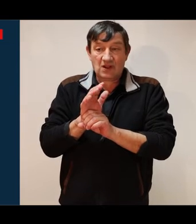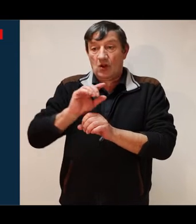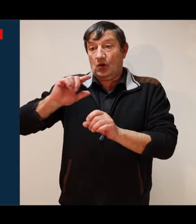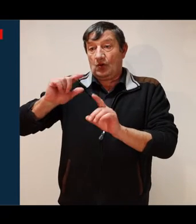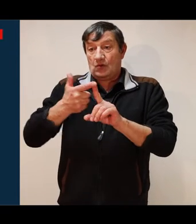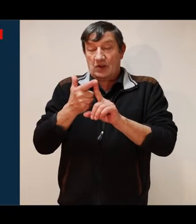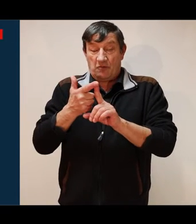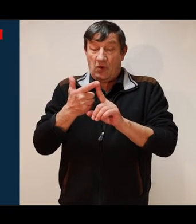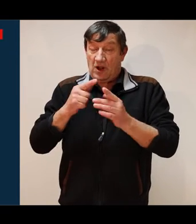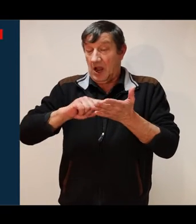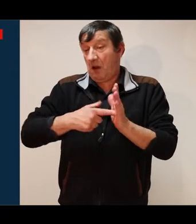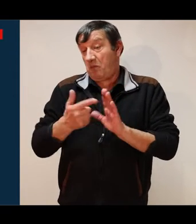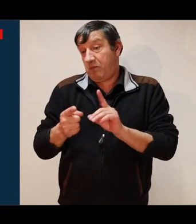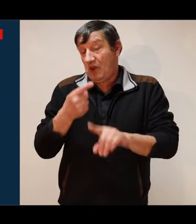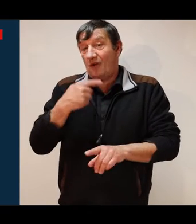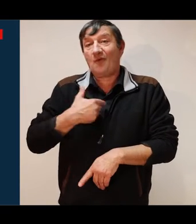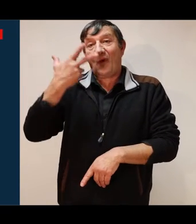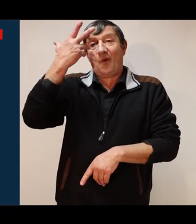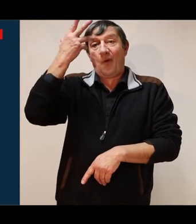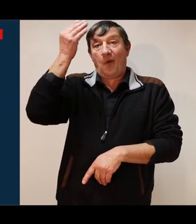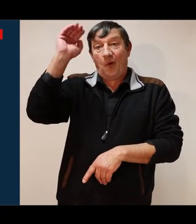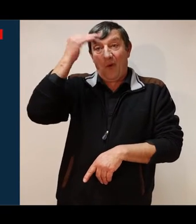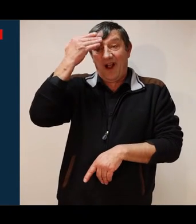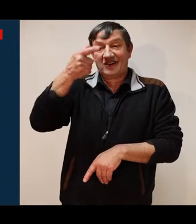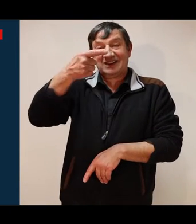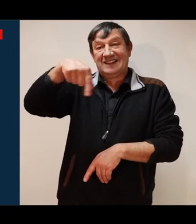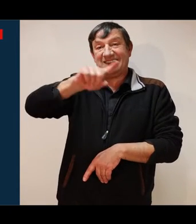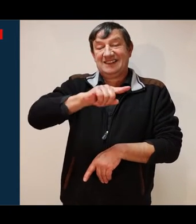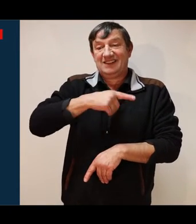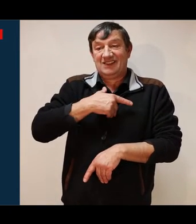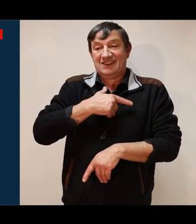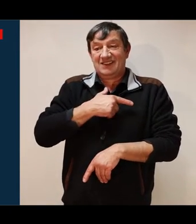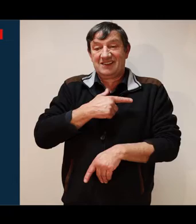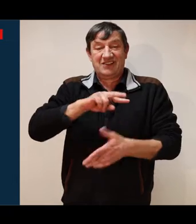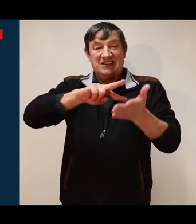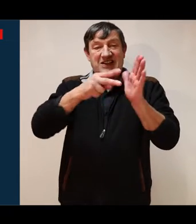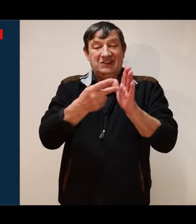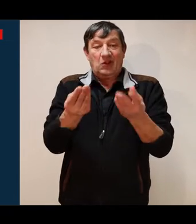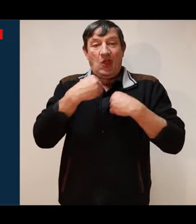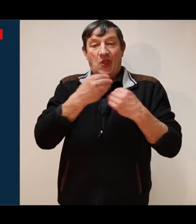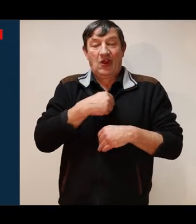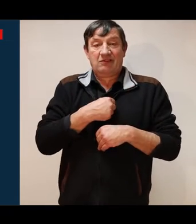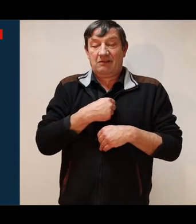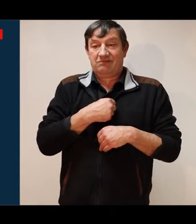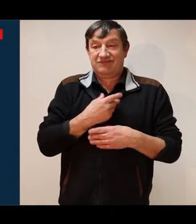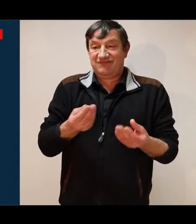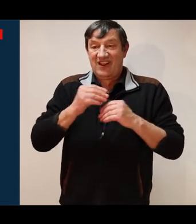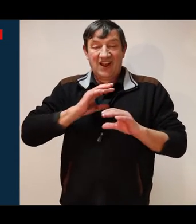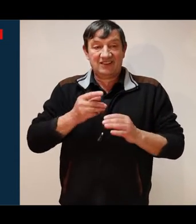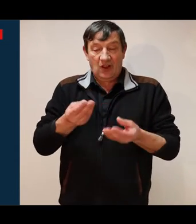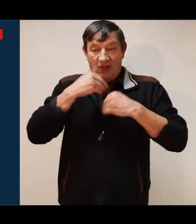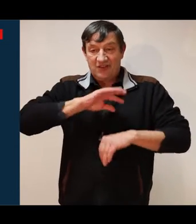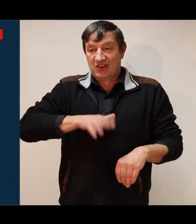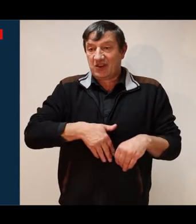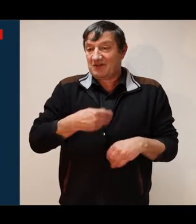Le deuxième point qui est important, c'est de ne pas croire que c'est seulement une série de techniques à acquérir. On l'a vu, ça n'est pas